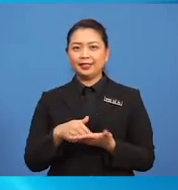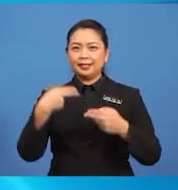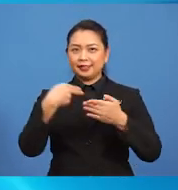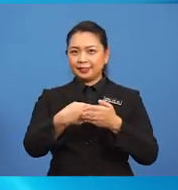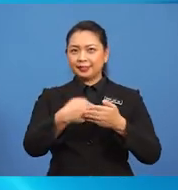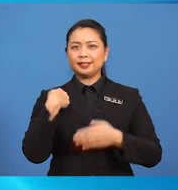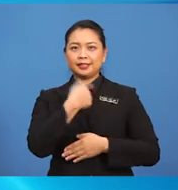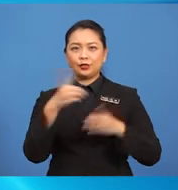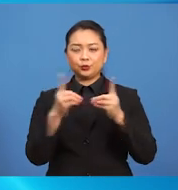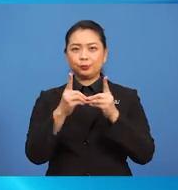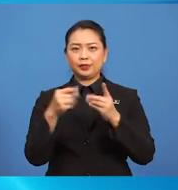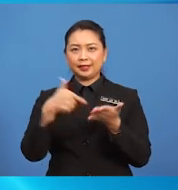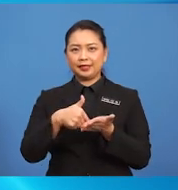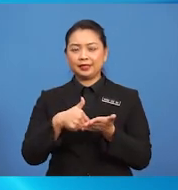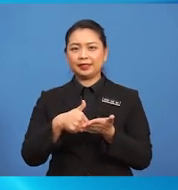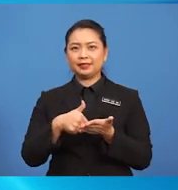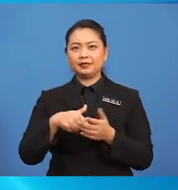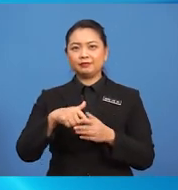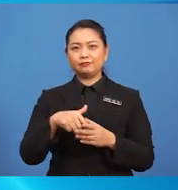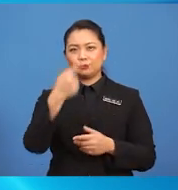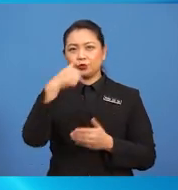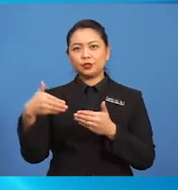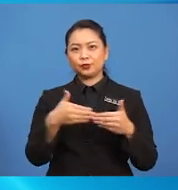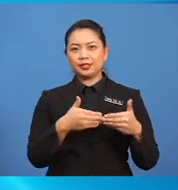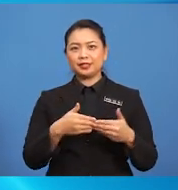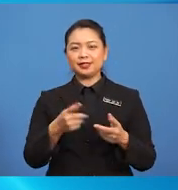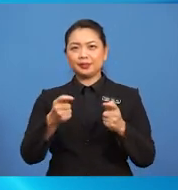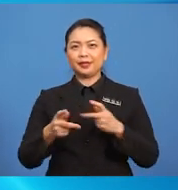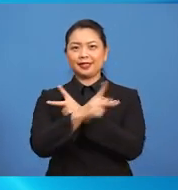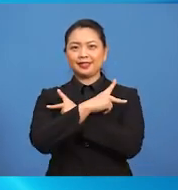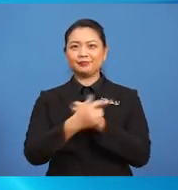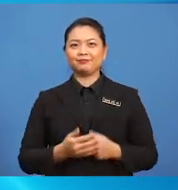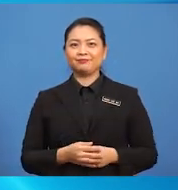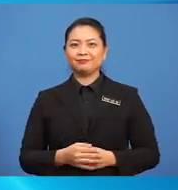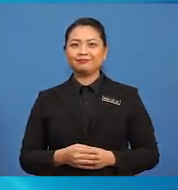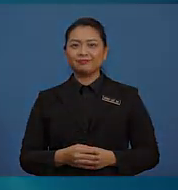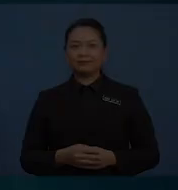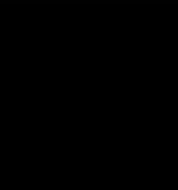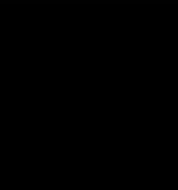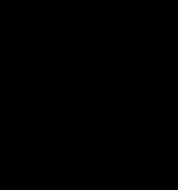Sehingga kita berjumpa lagi di episod seterusnya. Terima kasih.